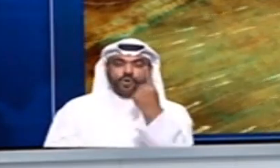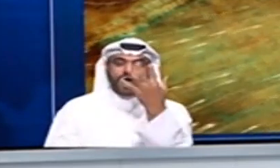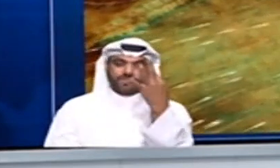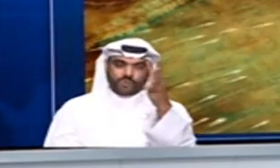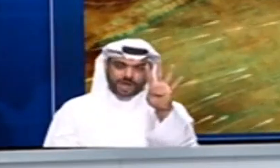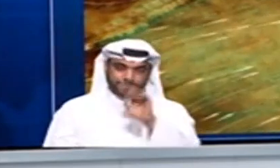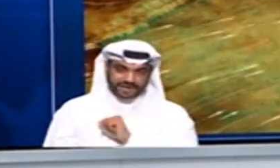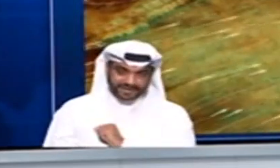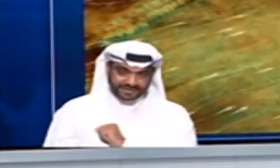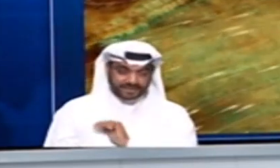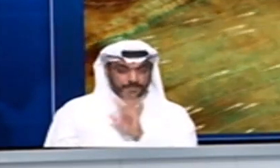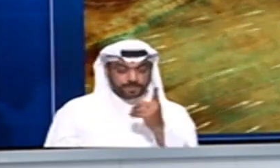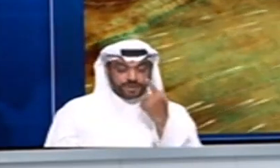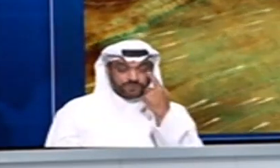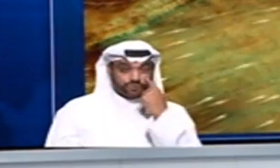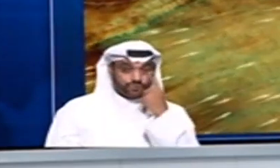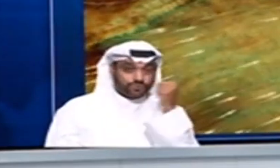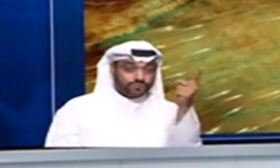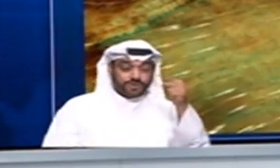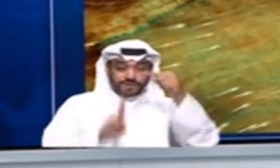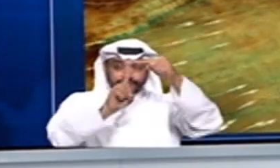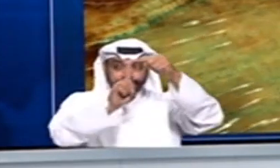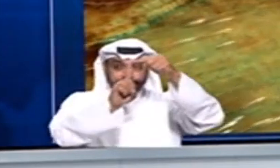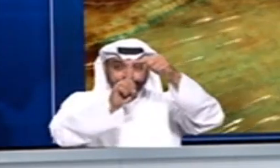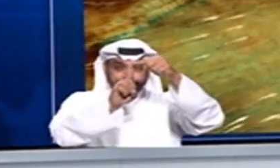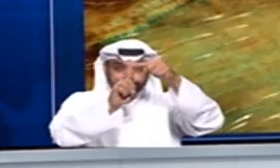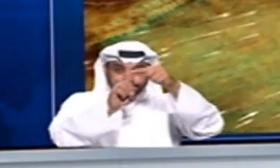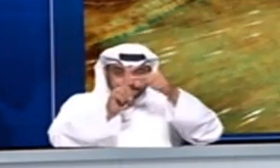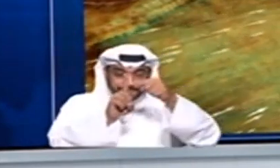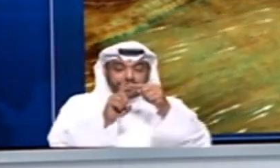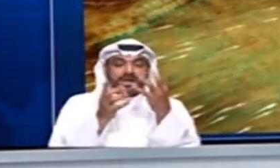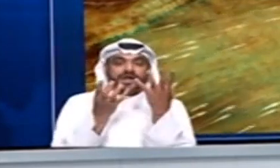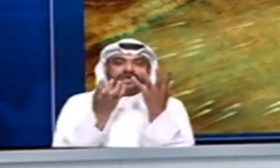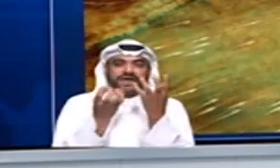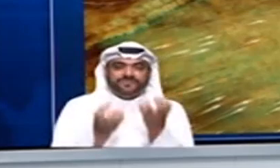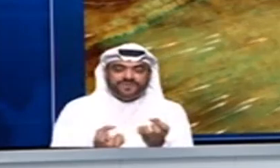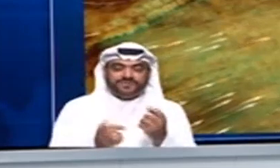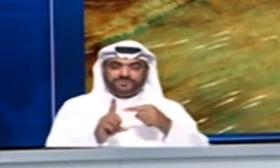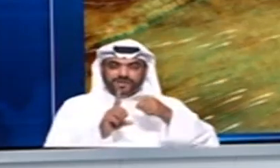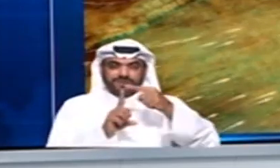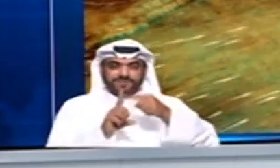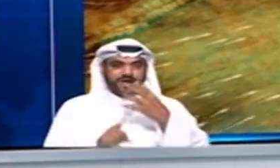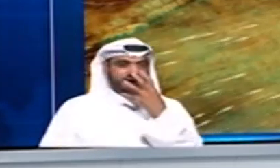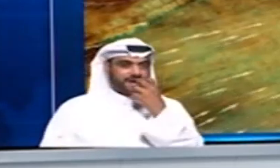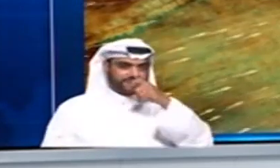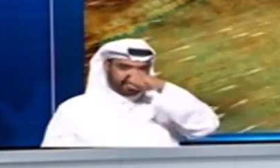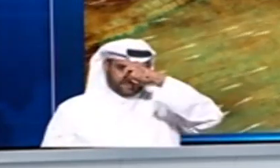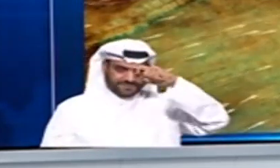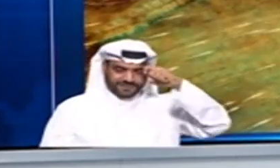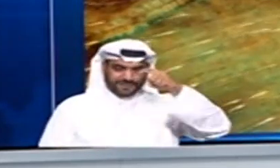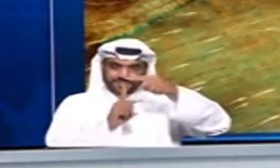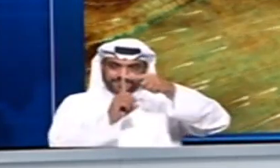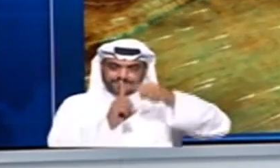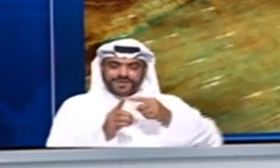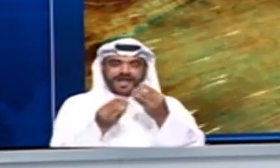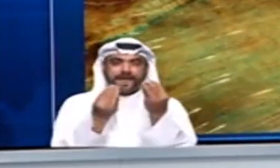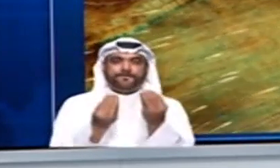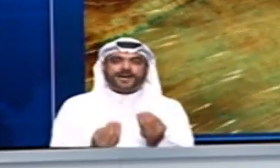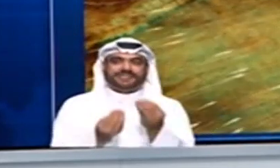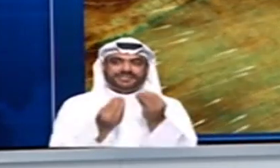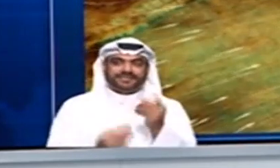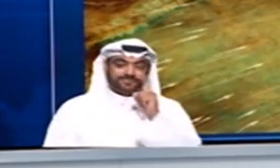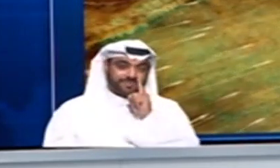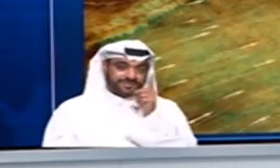41 إلى 44 درجة مئوية. هناك تراجع تدريجي في درجات الحرارة أعزائي المشاهدين خلال الأيام القادمة، ولكن هذا التراجع بسيط بإذن الله. خلال